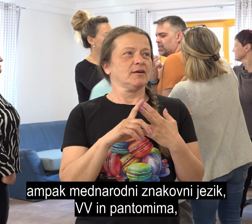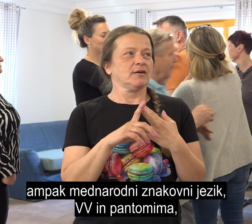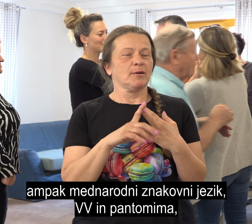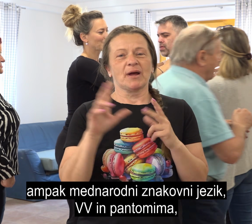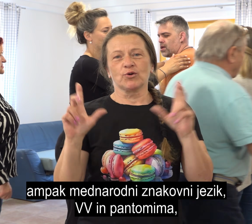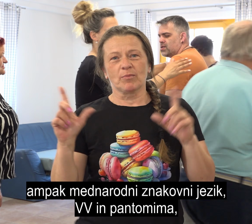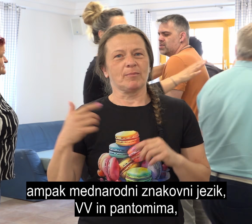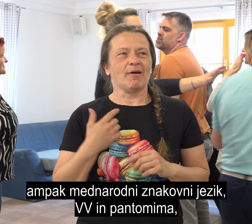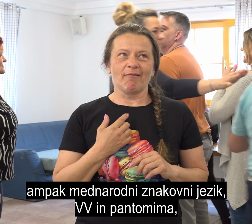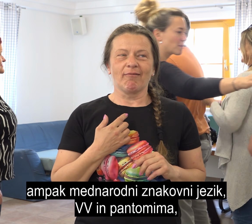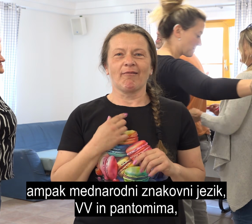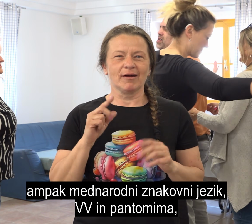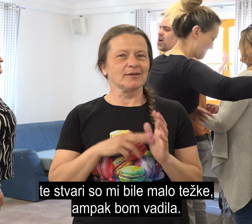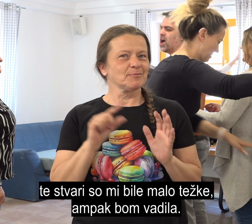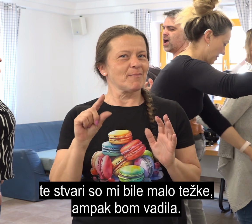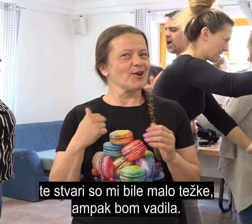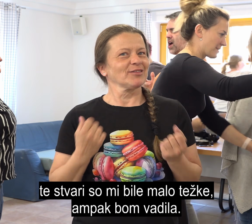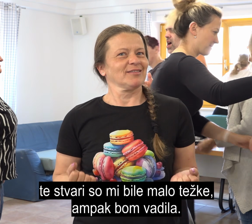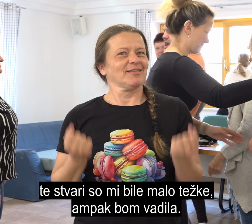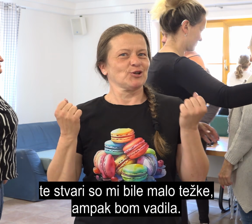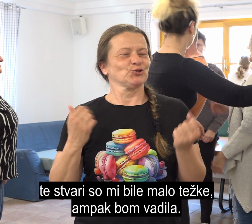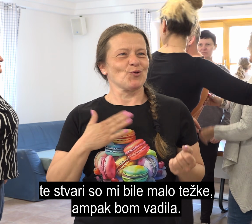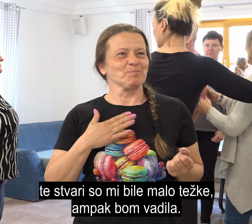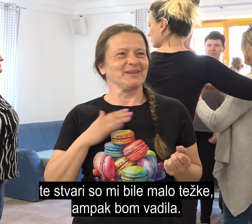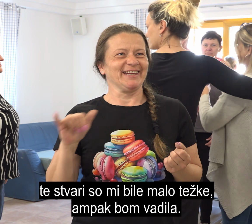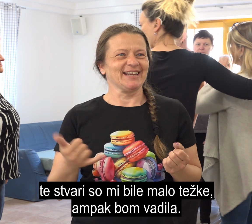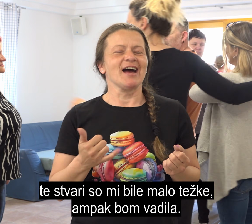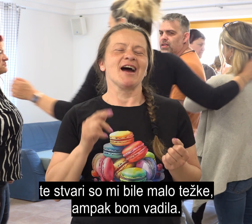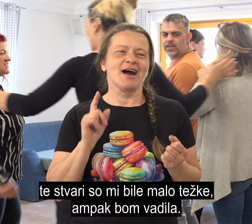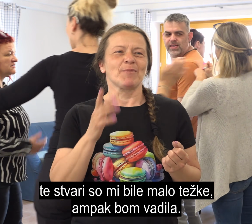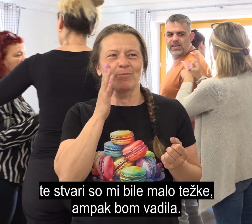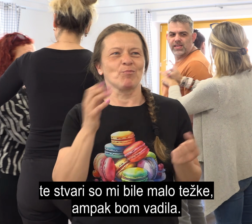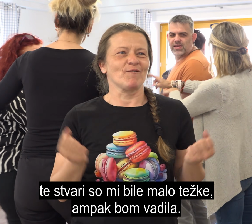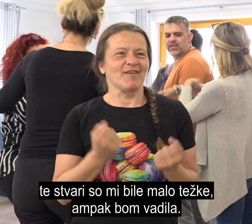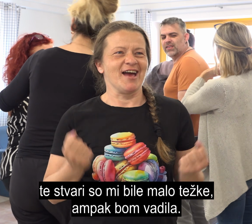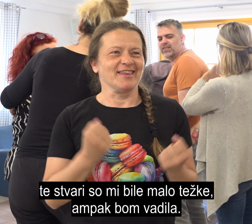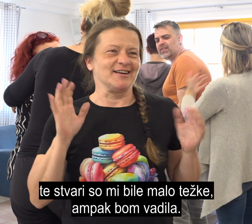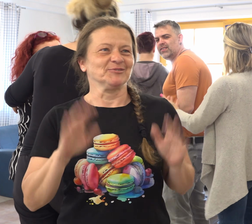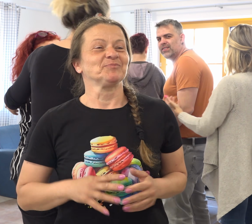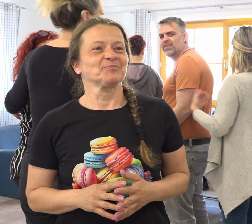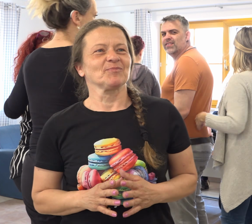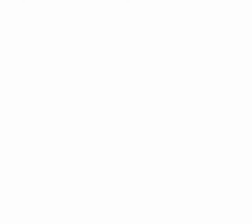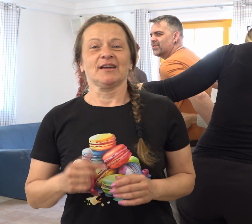VV in pantomima, te stvari so mi bile malo težke, ampak bom vadila.